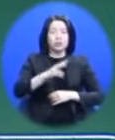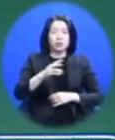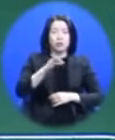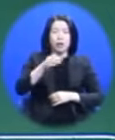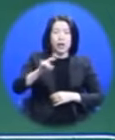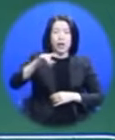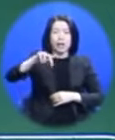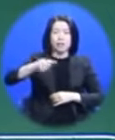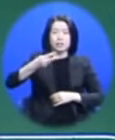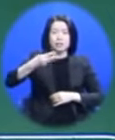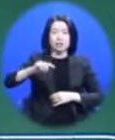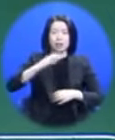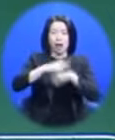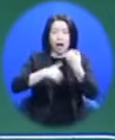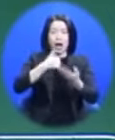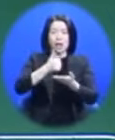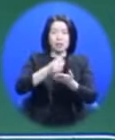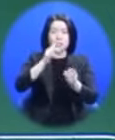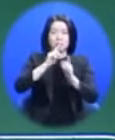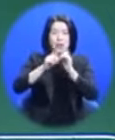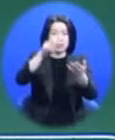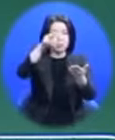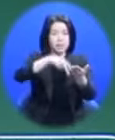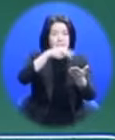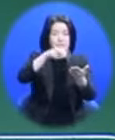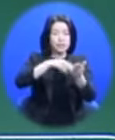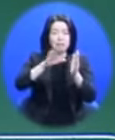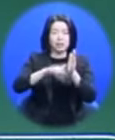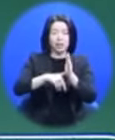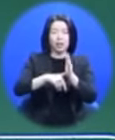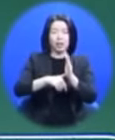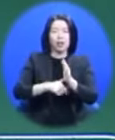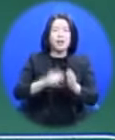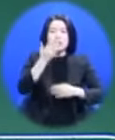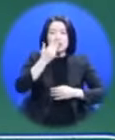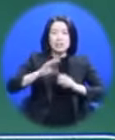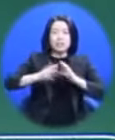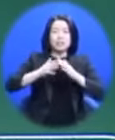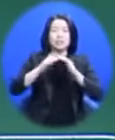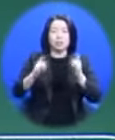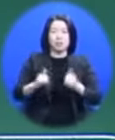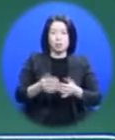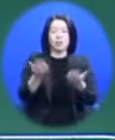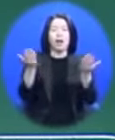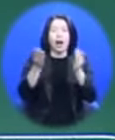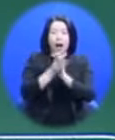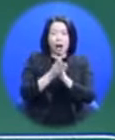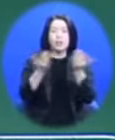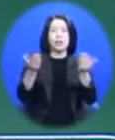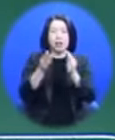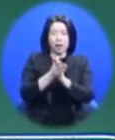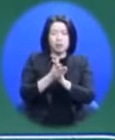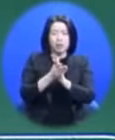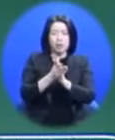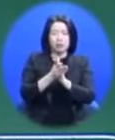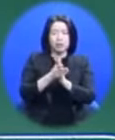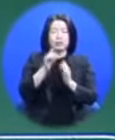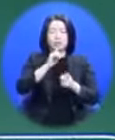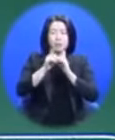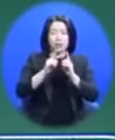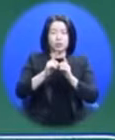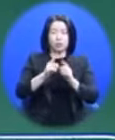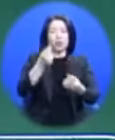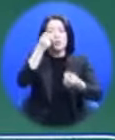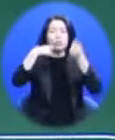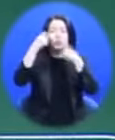에스라가 하나님의 말씀을 읽을 때 이스라엘 백성들이 아멘 아멘 하다가 막 울기 시작하는 겁니다.